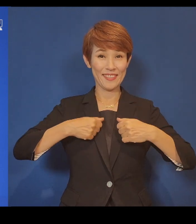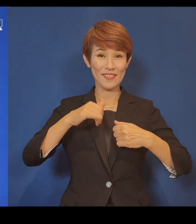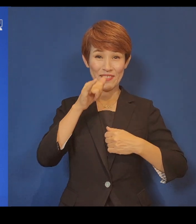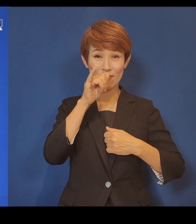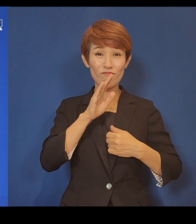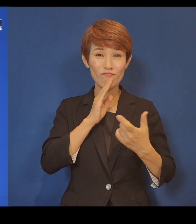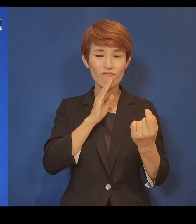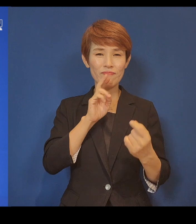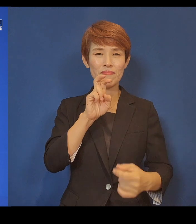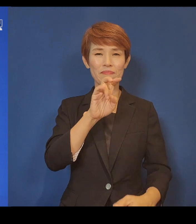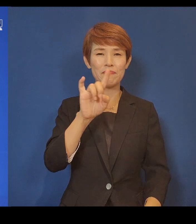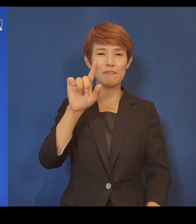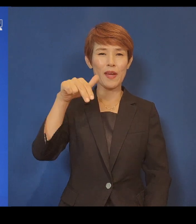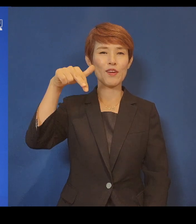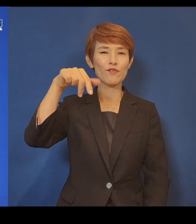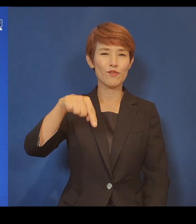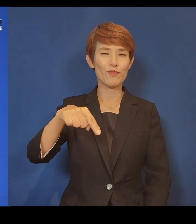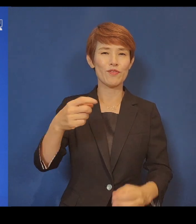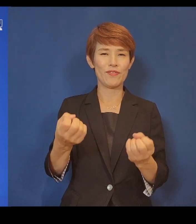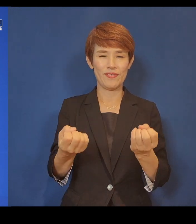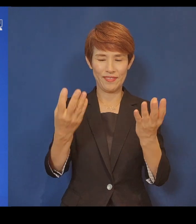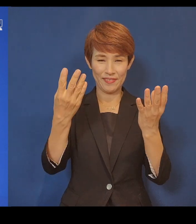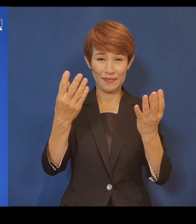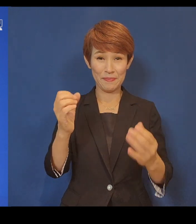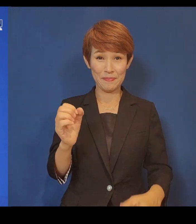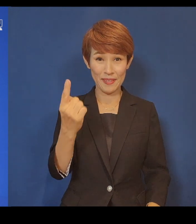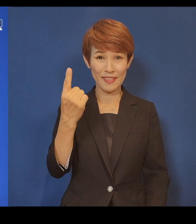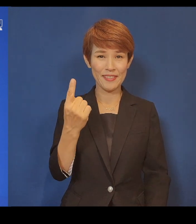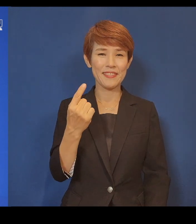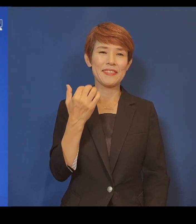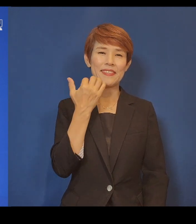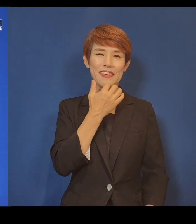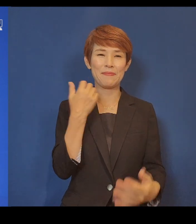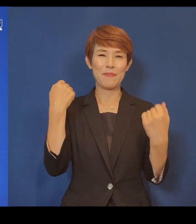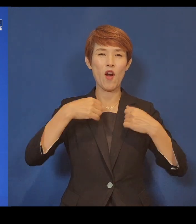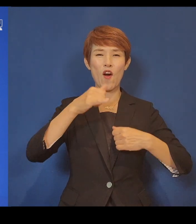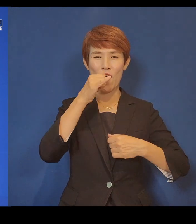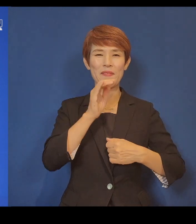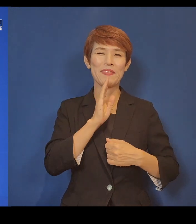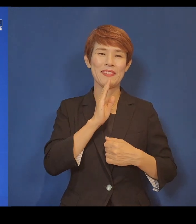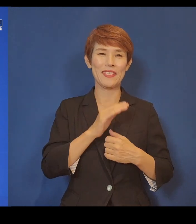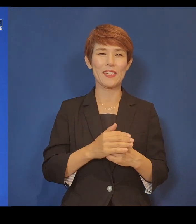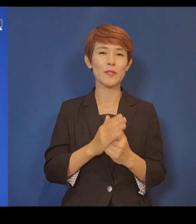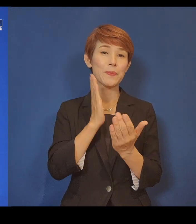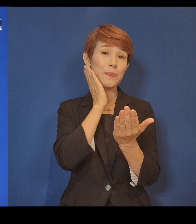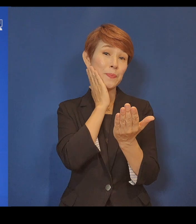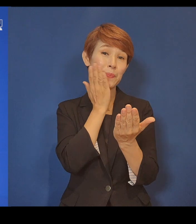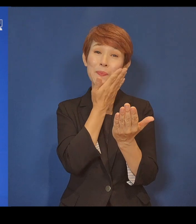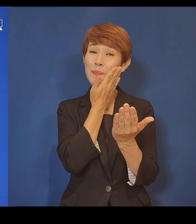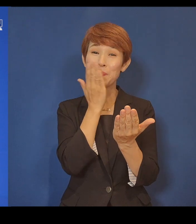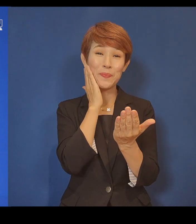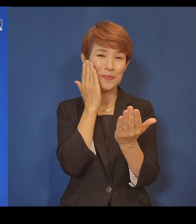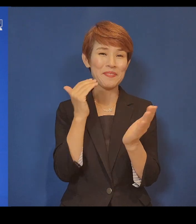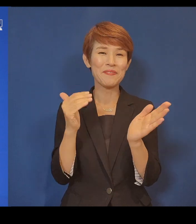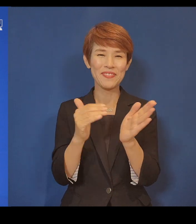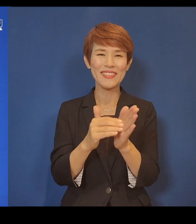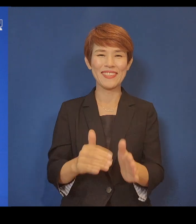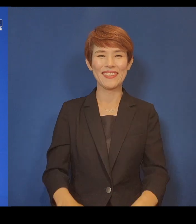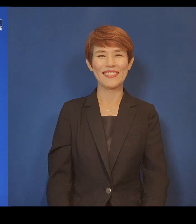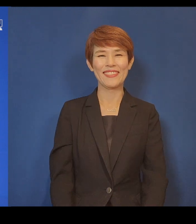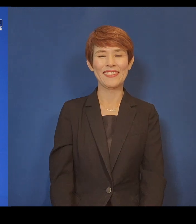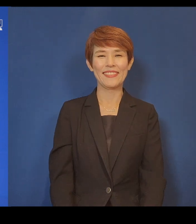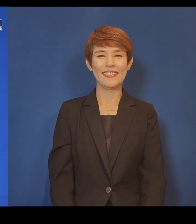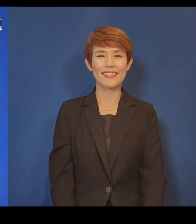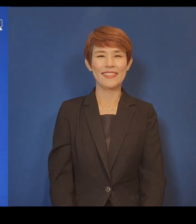맥추절이라 입은 뭐 그런 이유도 있지만 하여튼 색깔도 좀 바꾸고요. 여기에 맞춰서 여기도 좀 더 하얗게 화장을